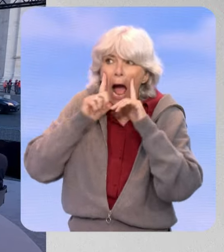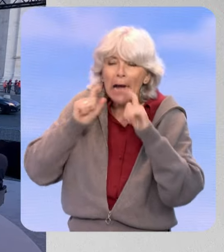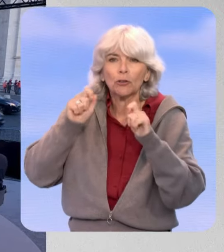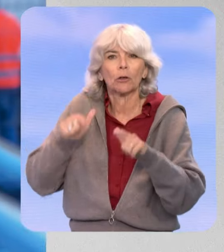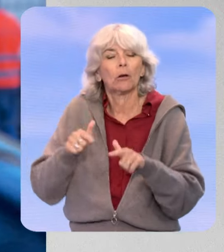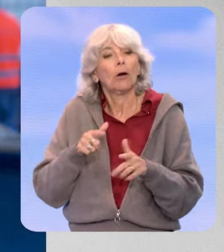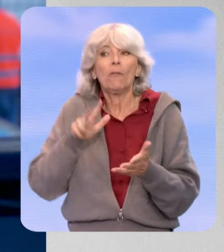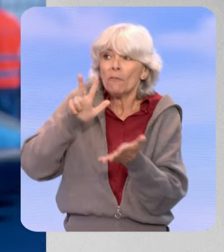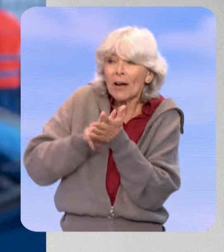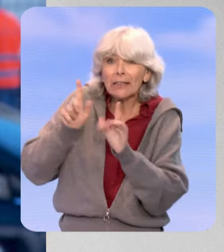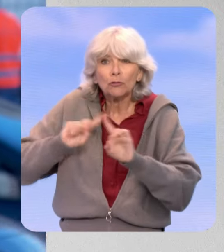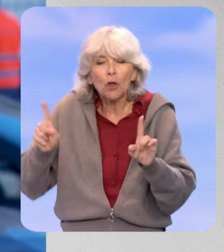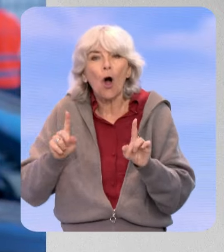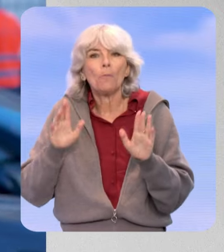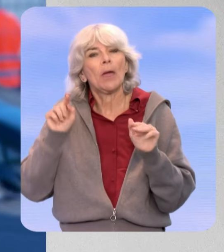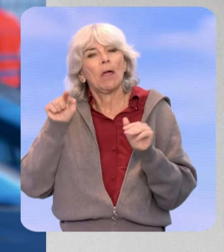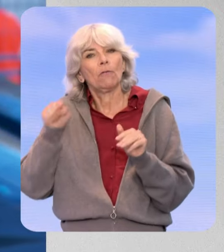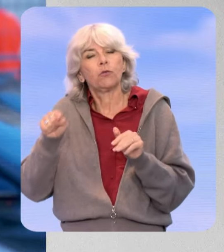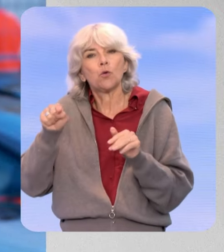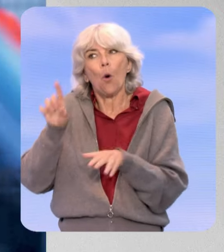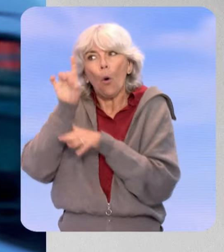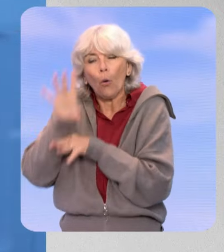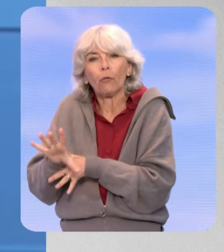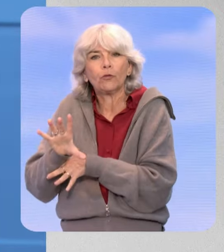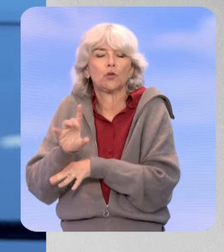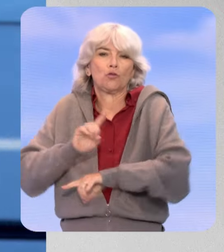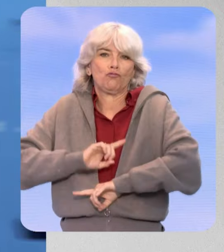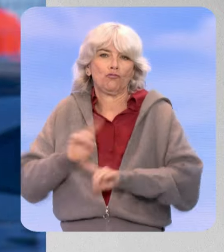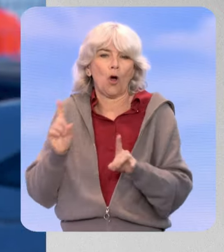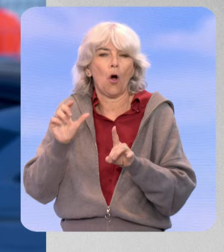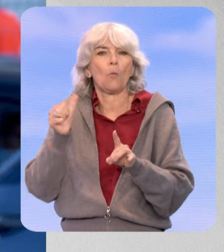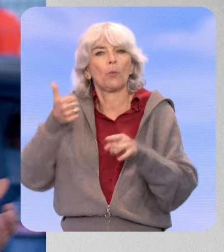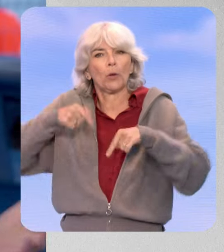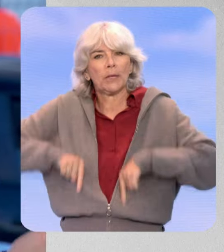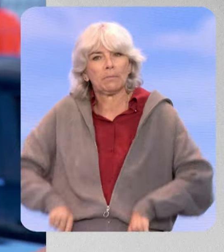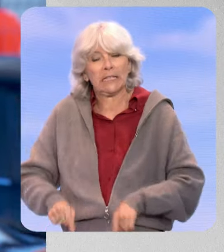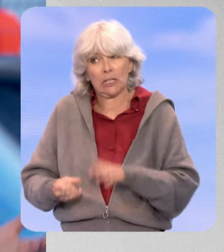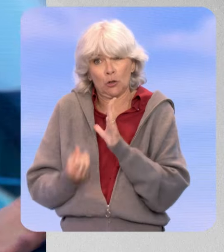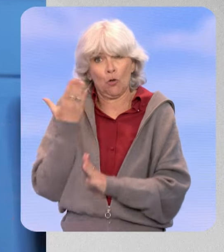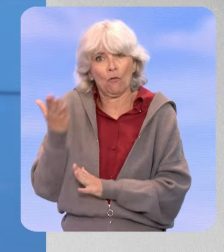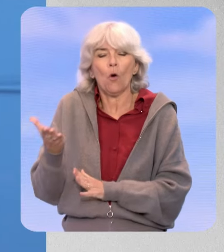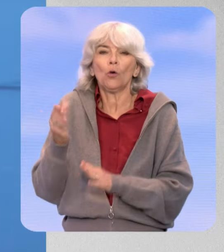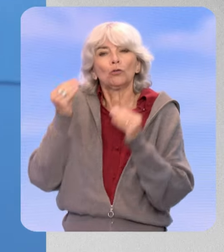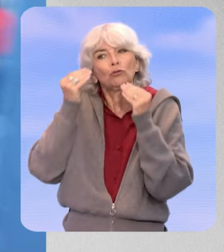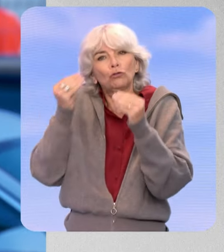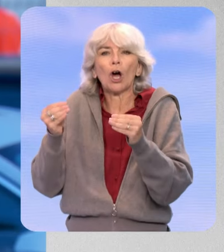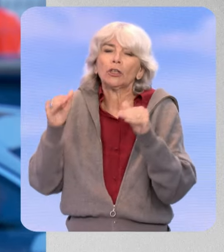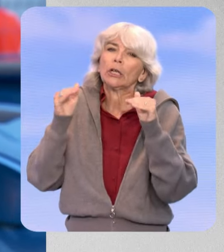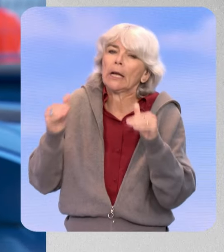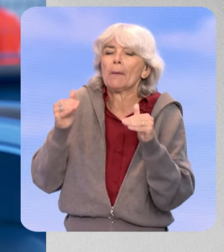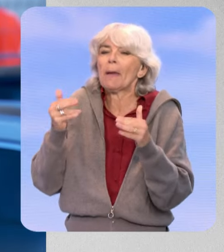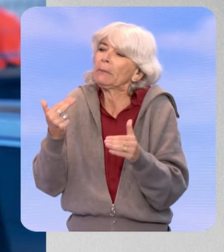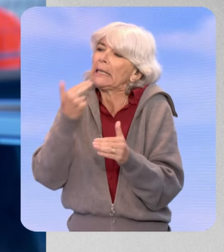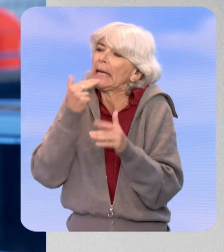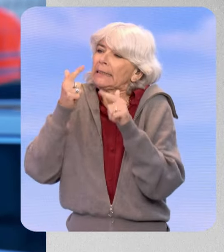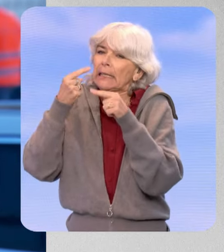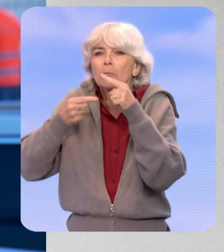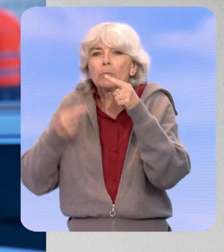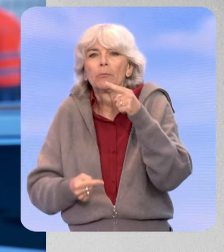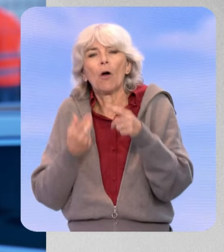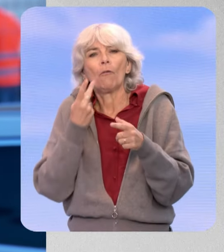ne donnez pas quitus, mais en tout cas, vous ne censurez pas a priori Michel Barnier, auquel vous accordez, on l'entend ce matin, quand même quelques qualités. Est-ce que